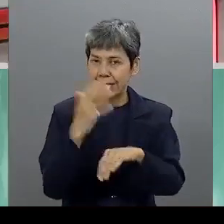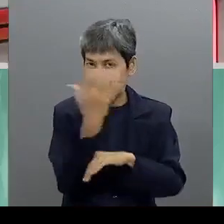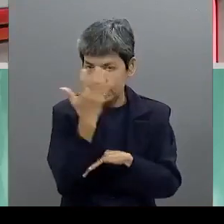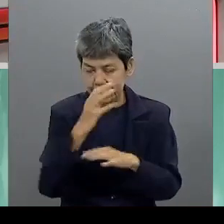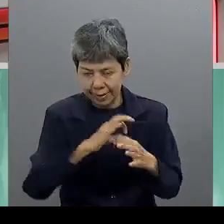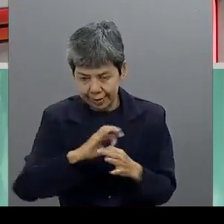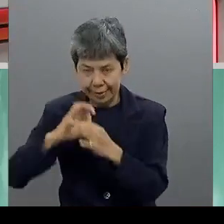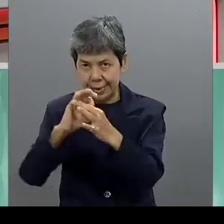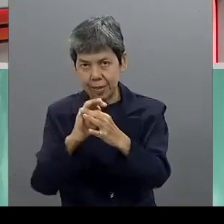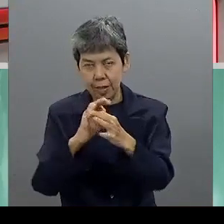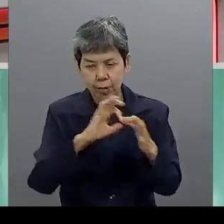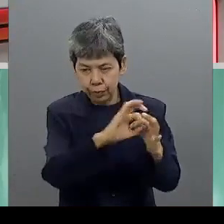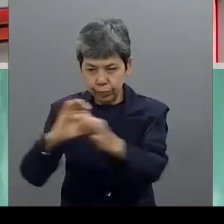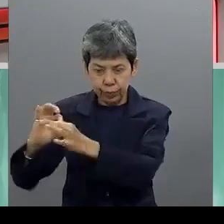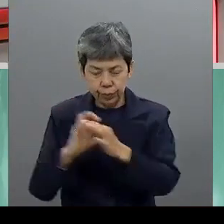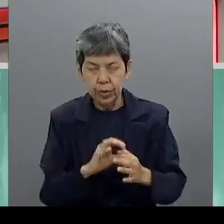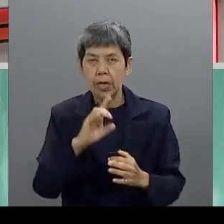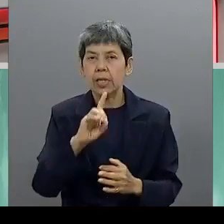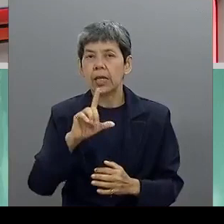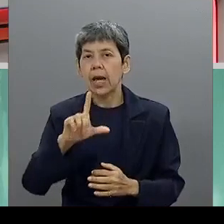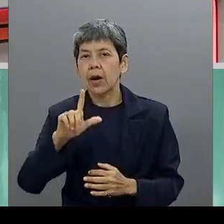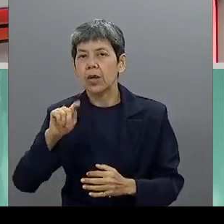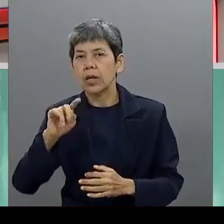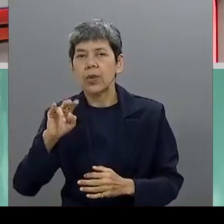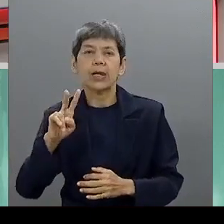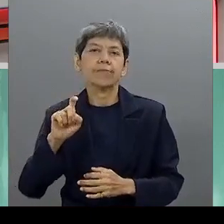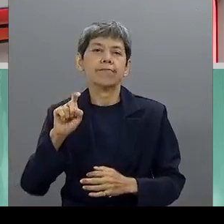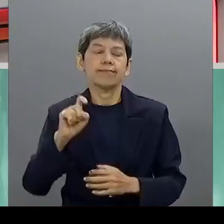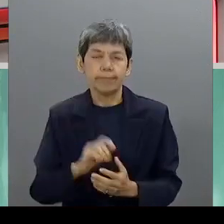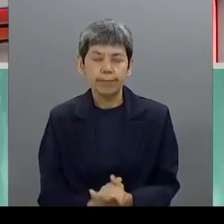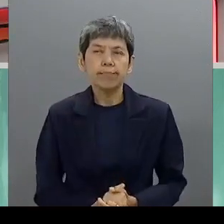ต่อระบบ DLTV ได้ครับคุณอนุชาคุณจิรชาตาครับ ครับขอบคุณคุณโกวิทนะครับ